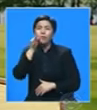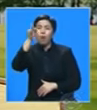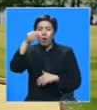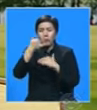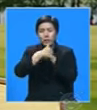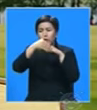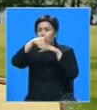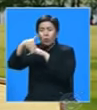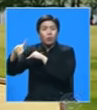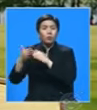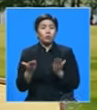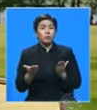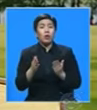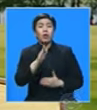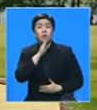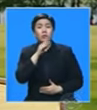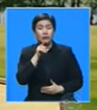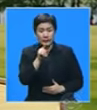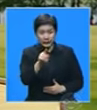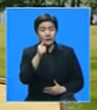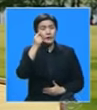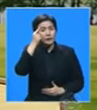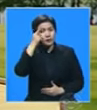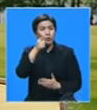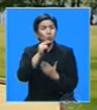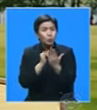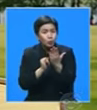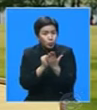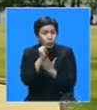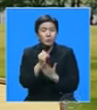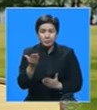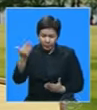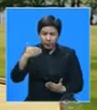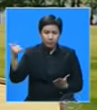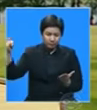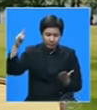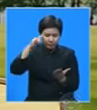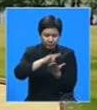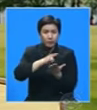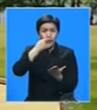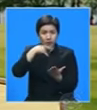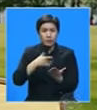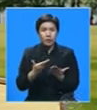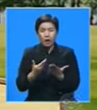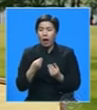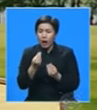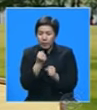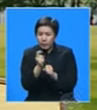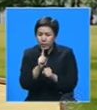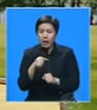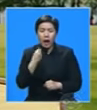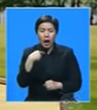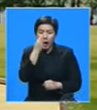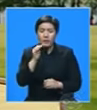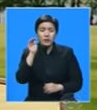ที่นี่ก็ถ้าหากว่าท่านคิดว่าท่านถูกท่านไม่ได้ผิดอะไรท่านกลับมาที่ครับแล้วท่านจะให้ผมส่งไปให้เจ้าที่อะไรที่ท่านไว้วาง